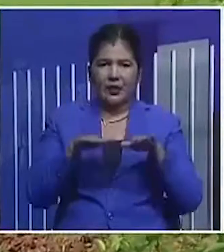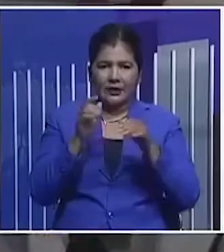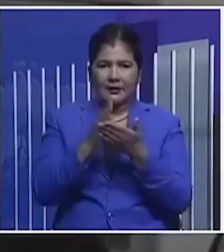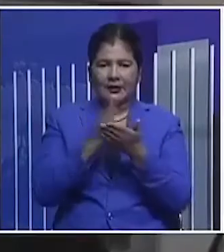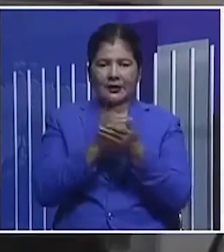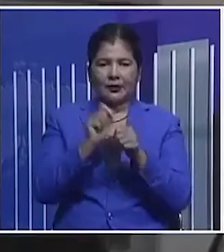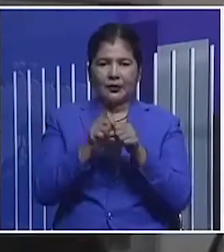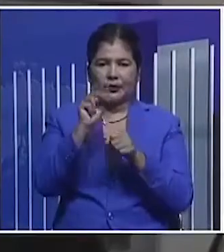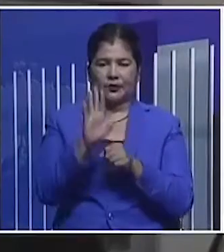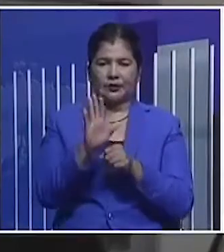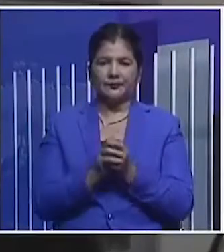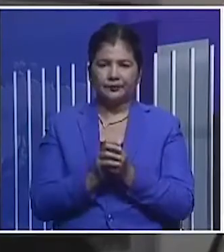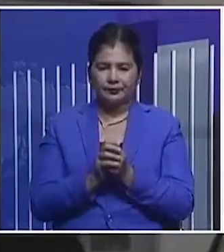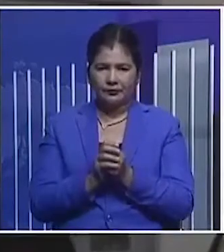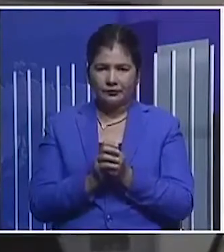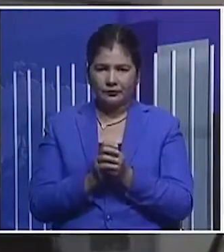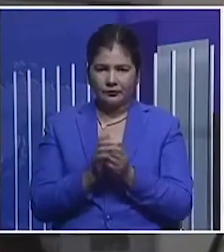बताउनु भयो।